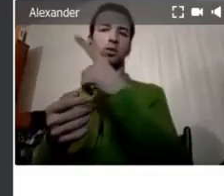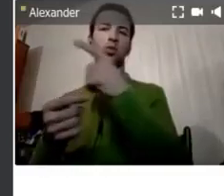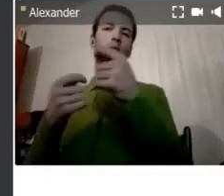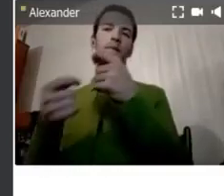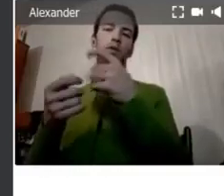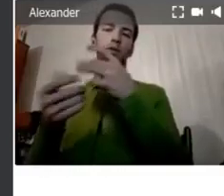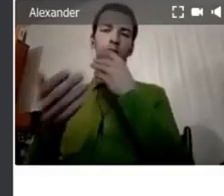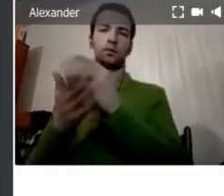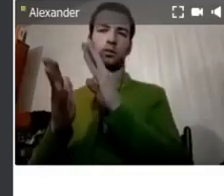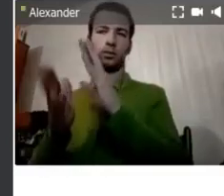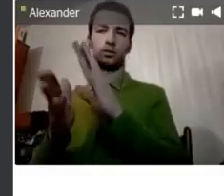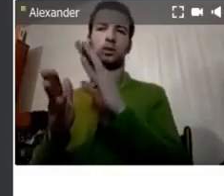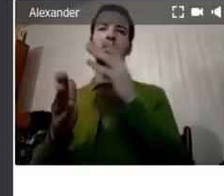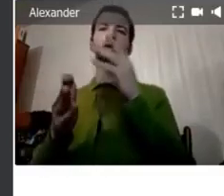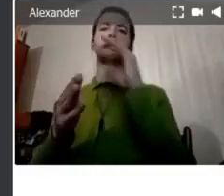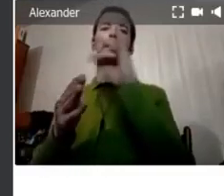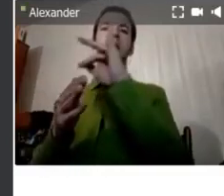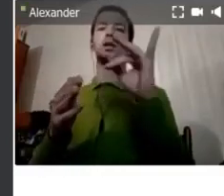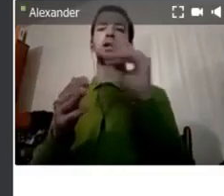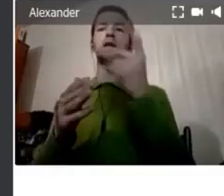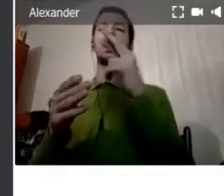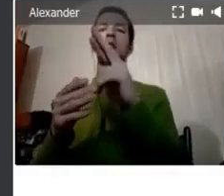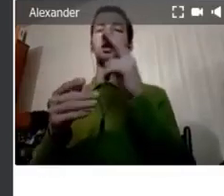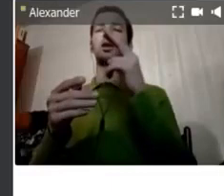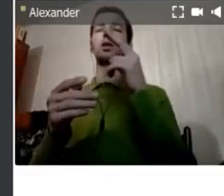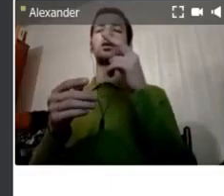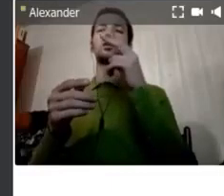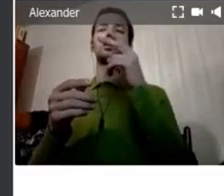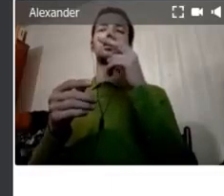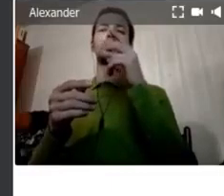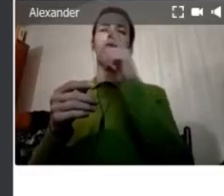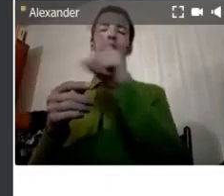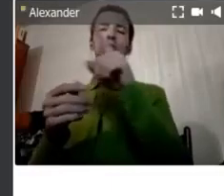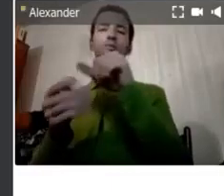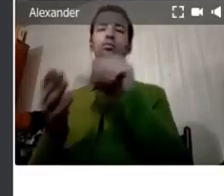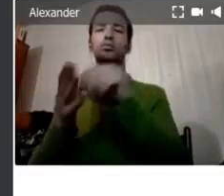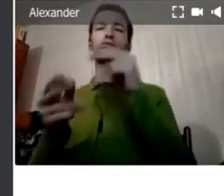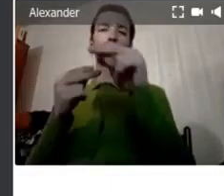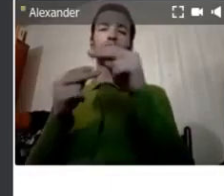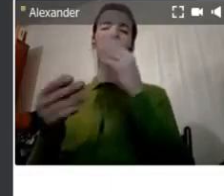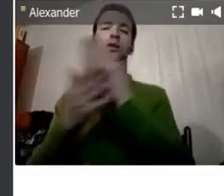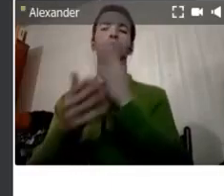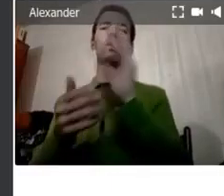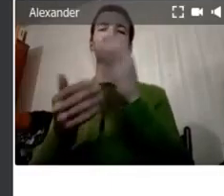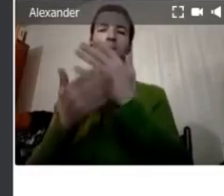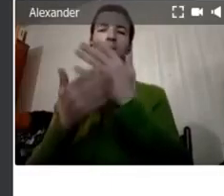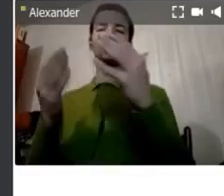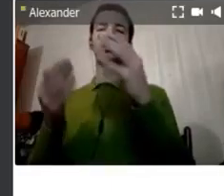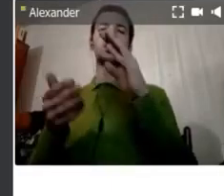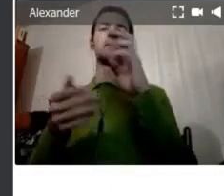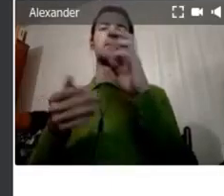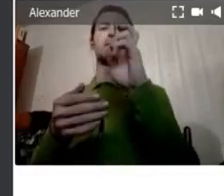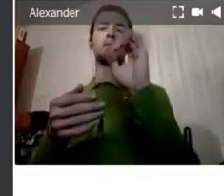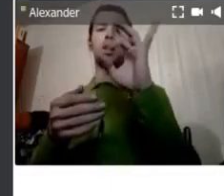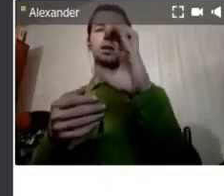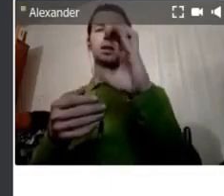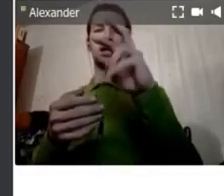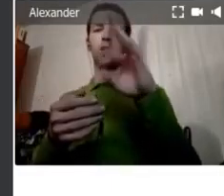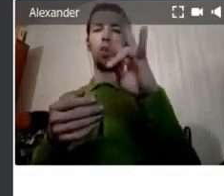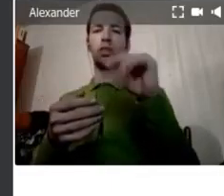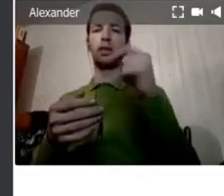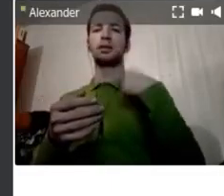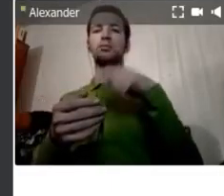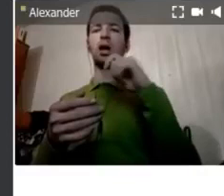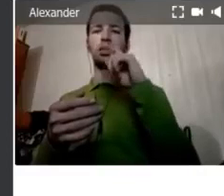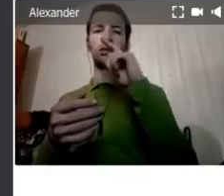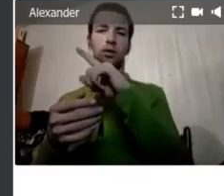день открытия офиса в Барселоне. Также есть офис в городе Мюнхен в Германии, также